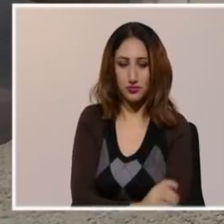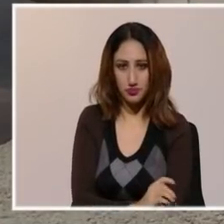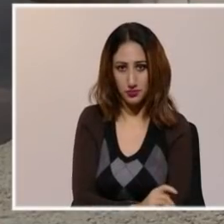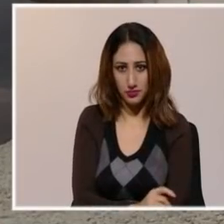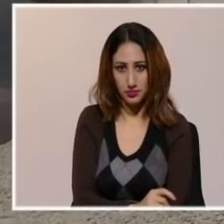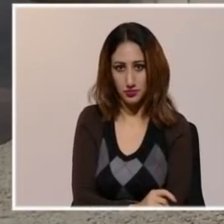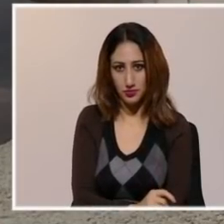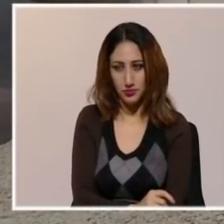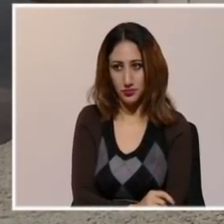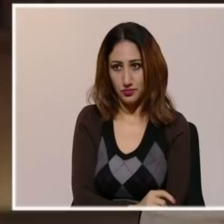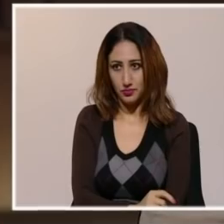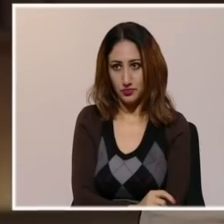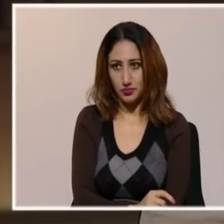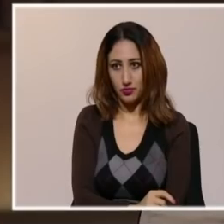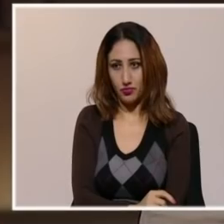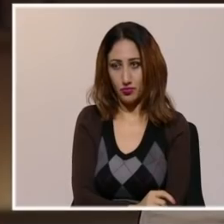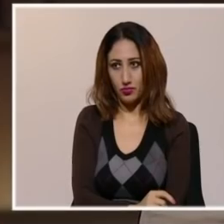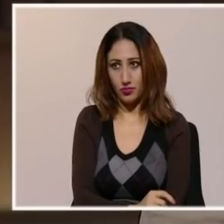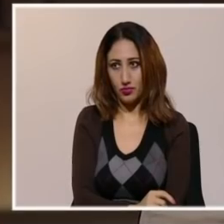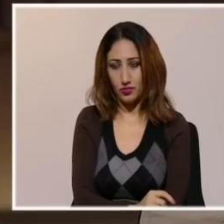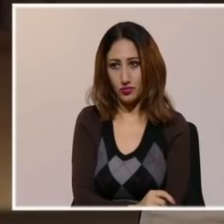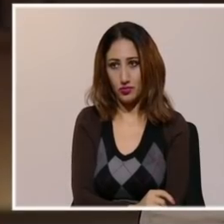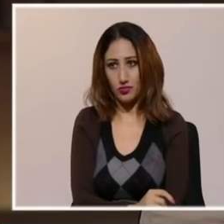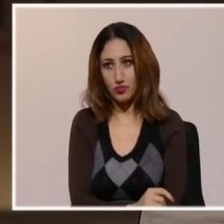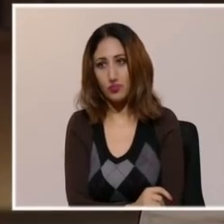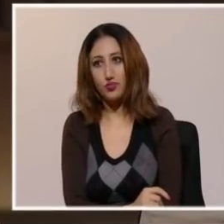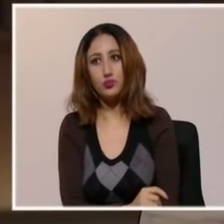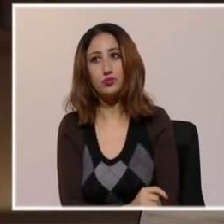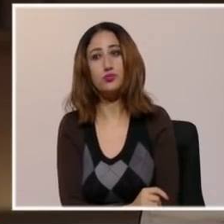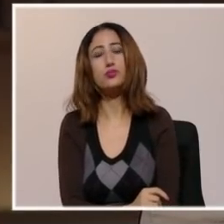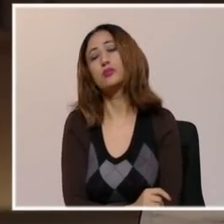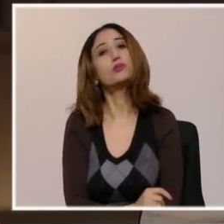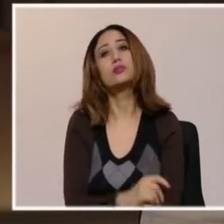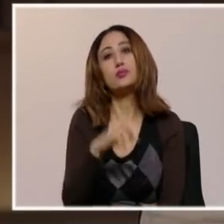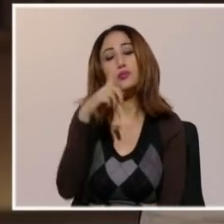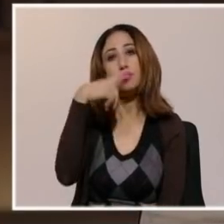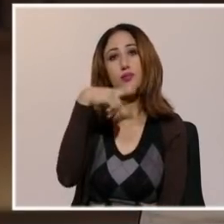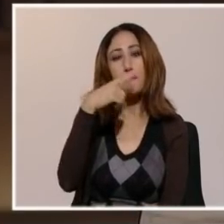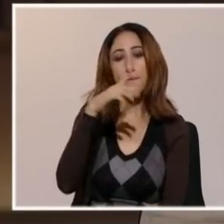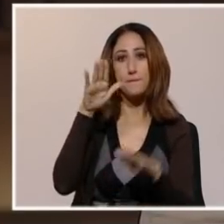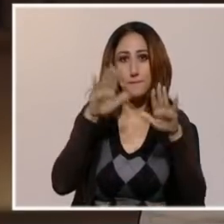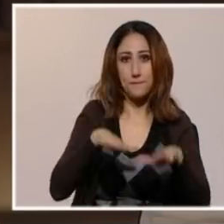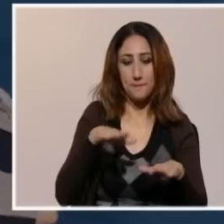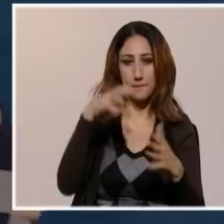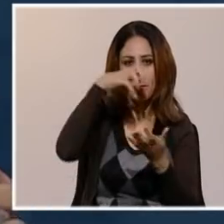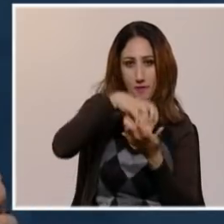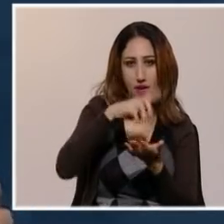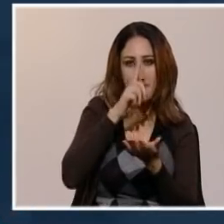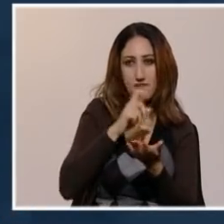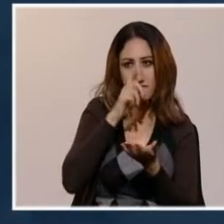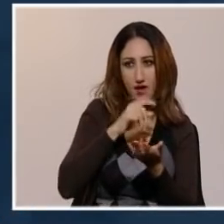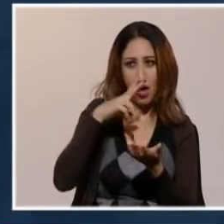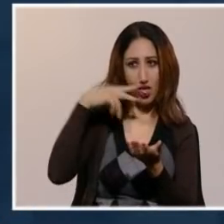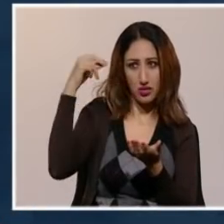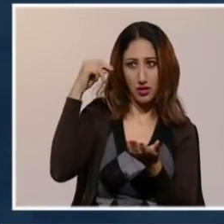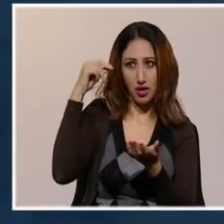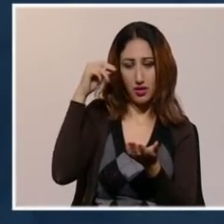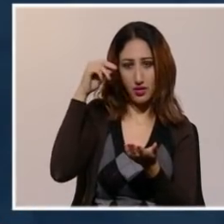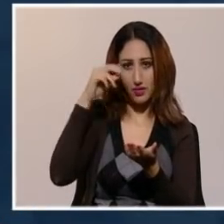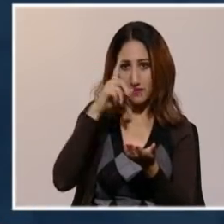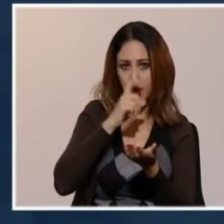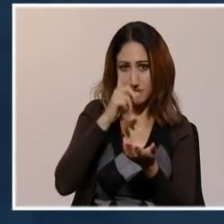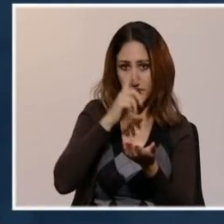على طول. طب قولي لي بقى اتخضيتي لما عرفتي انك انت مش هتعيشي معاه في المدينه، هتعيشي معاه في احدى القرى؟ قول